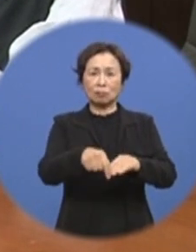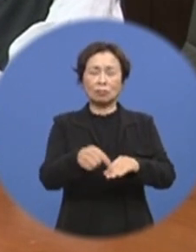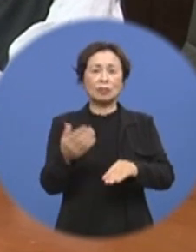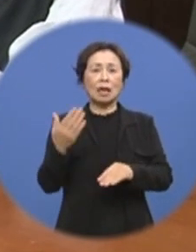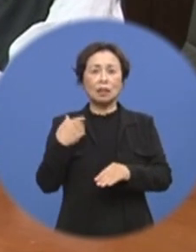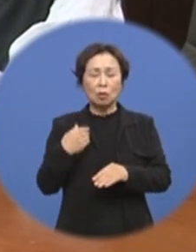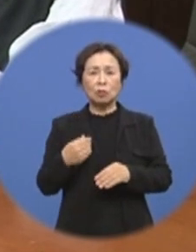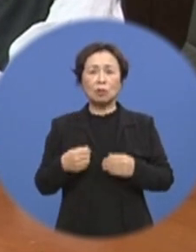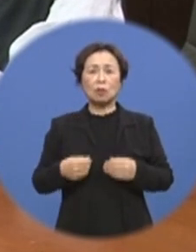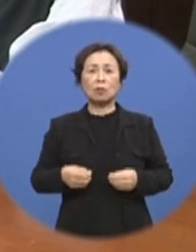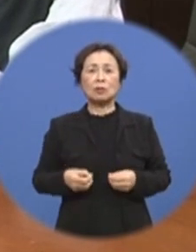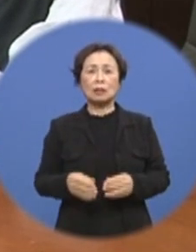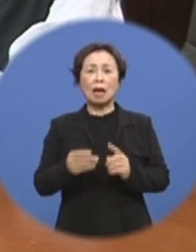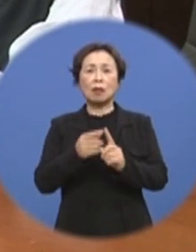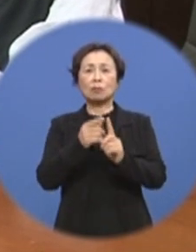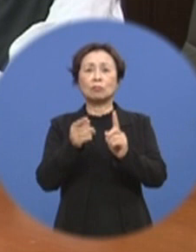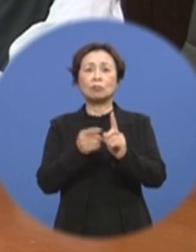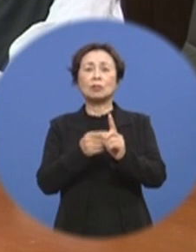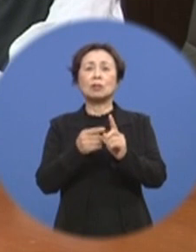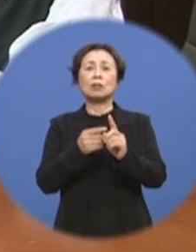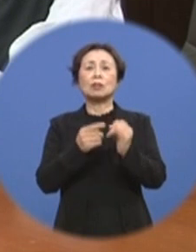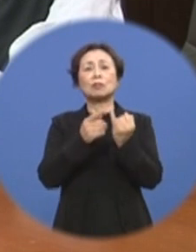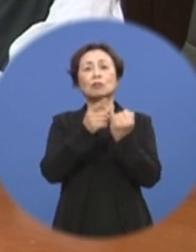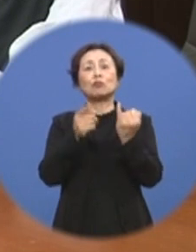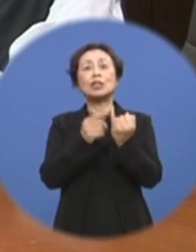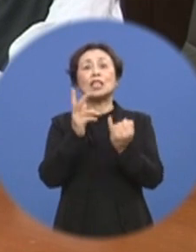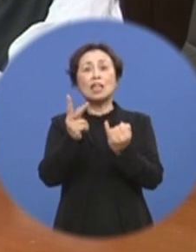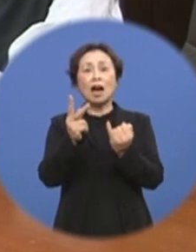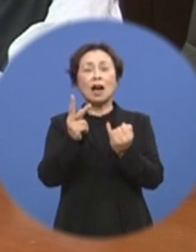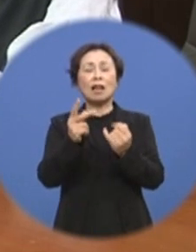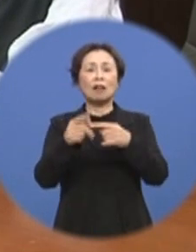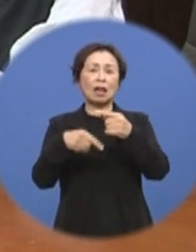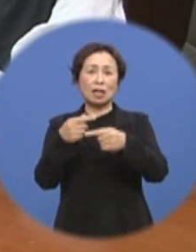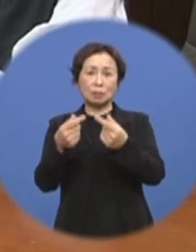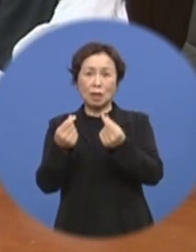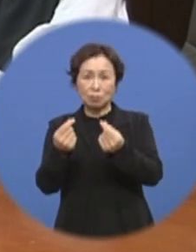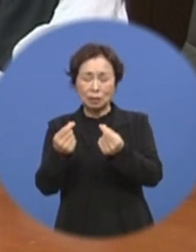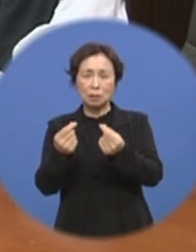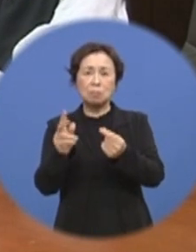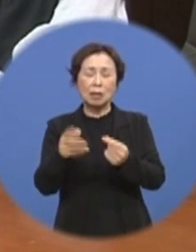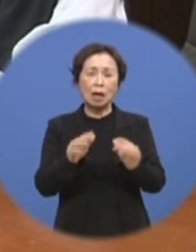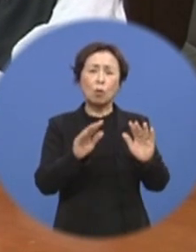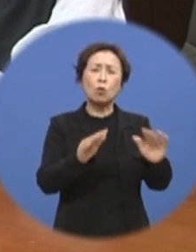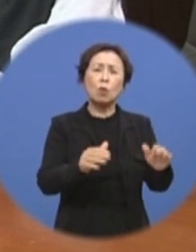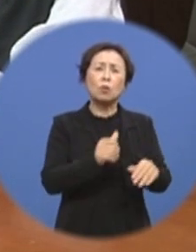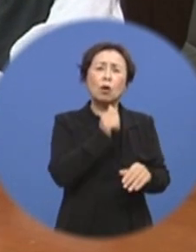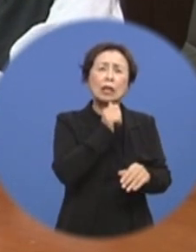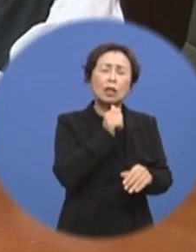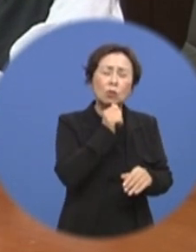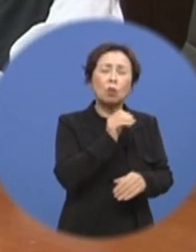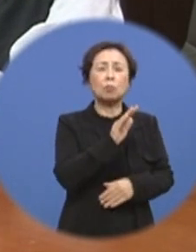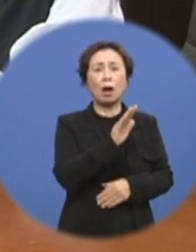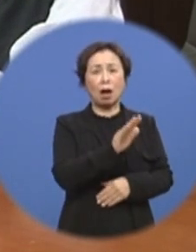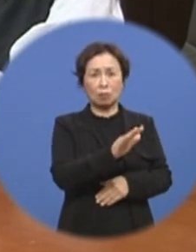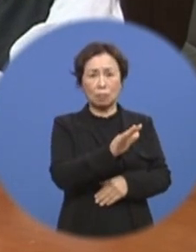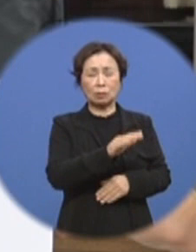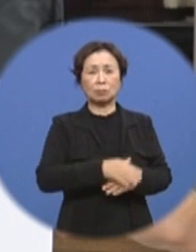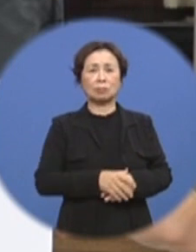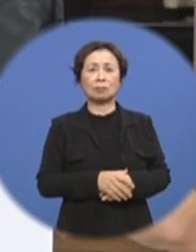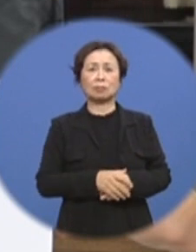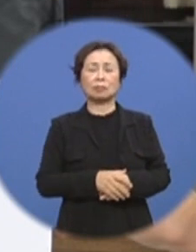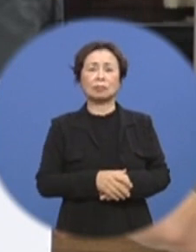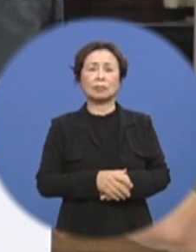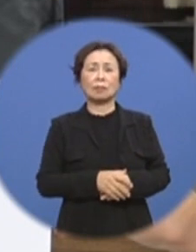話が大変大きいんですけどそれだけじゃなくて子どもの貧困とかありますよねで子どもの貧困で